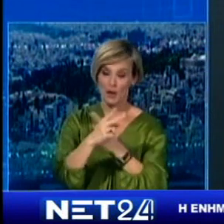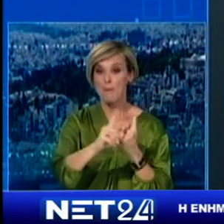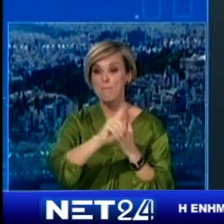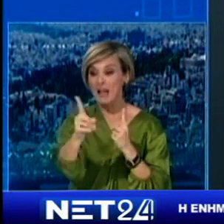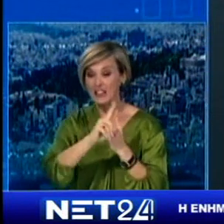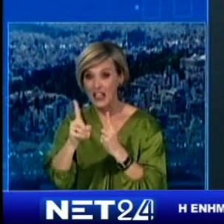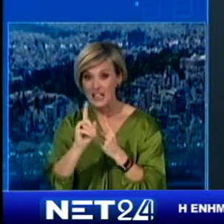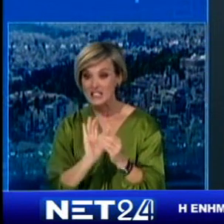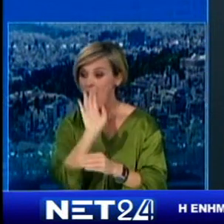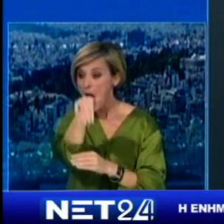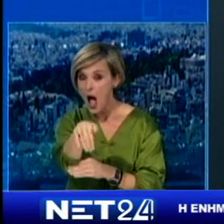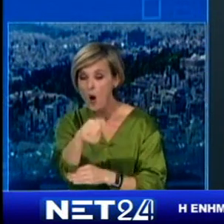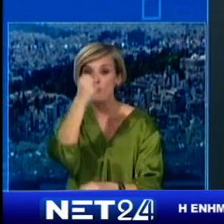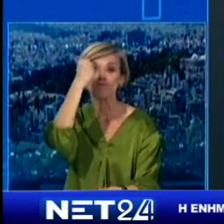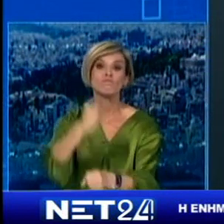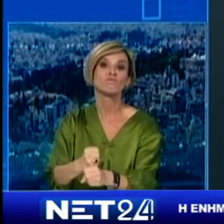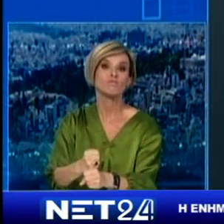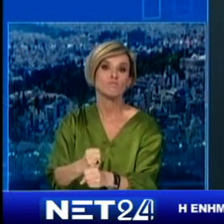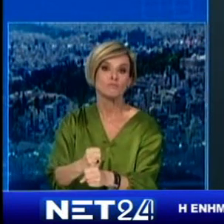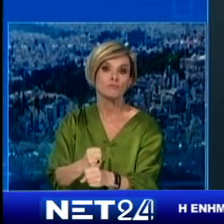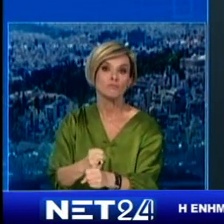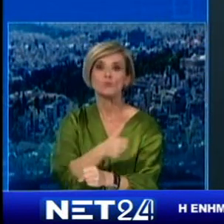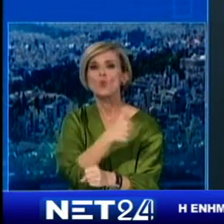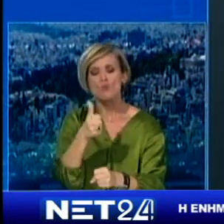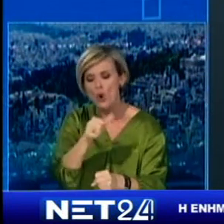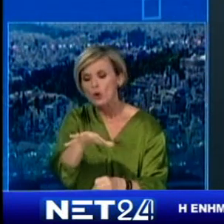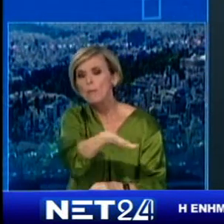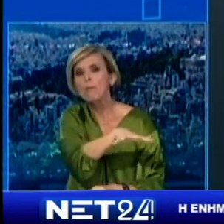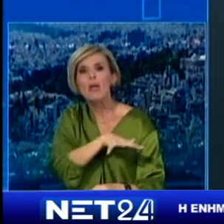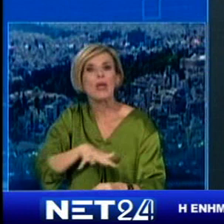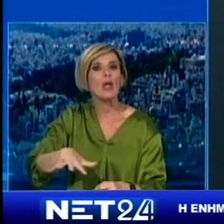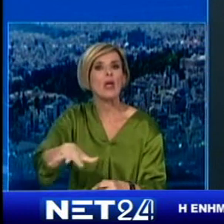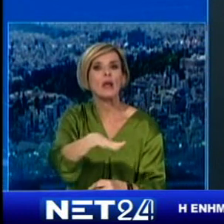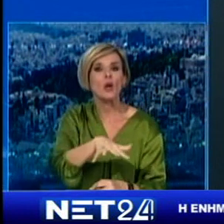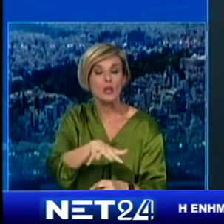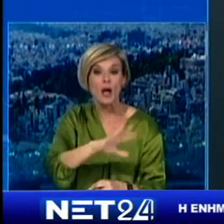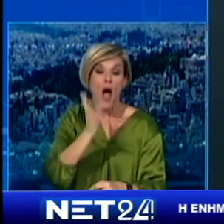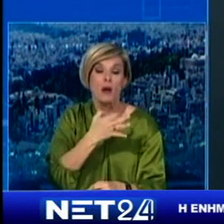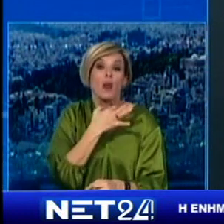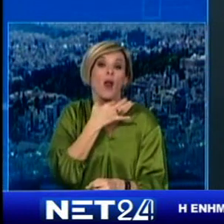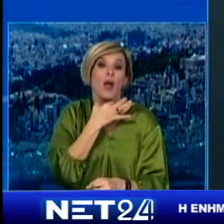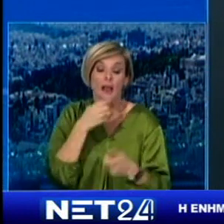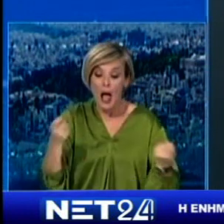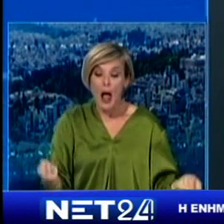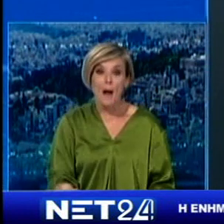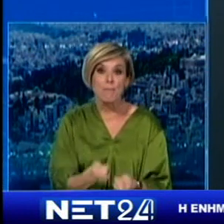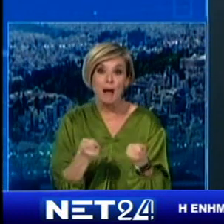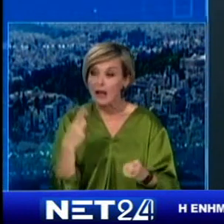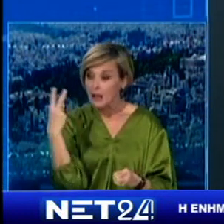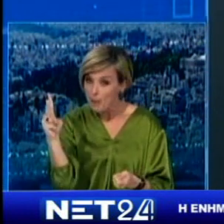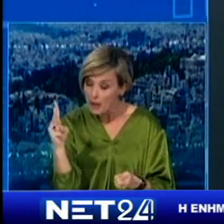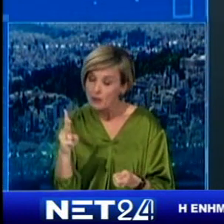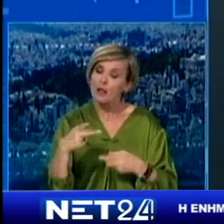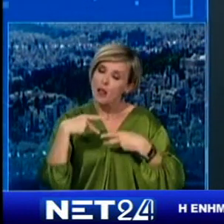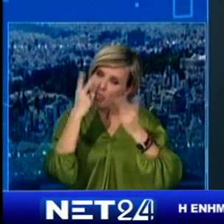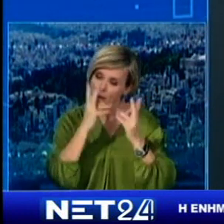εκτός νομού. Οι πολίτες μπορούν να μετακινηθούν εκτός περιφερειακής ενότητας μόνο για επαγγελματικούς λόγους και λόγους υγείας, καθώς και για